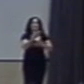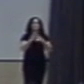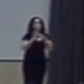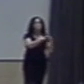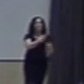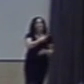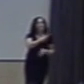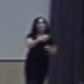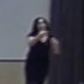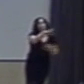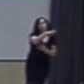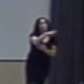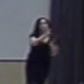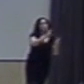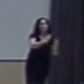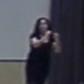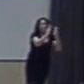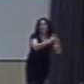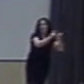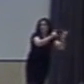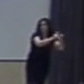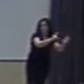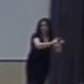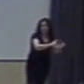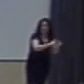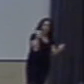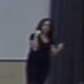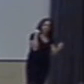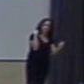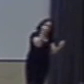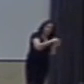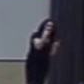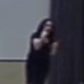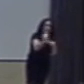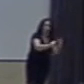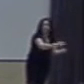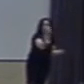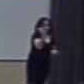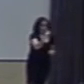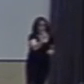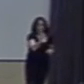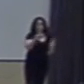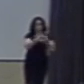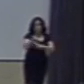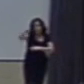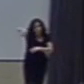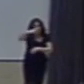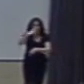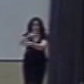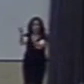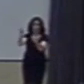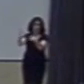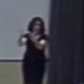a les seves institucions i empreses tradicionals. És com admetre que hi ha tot un públic que vol participar, que té coses